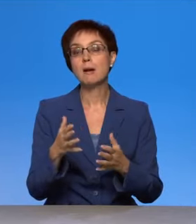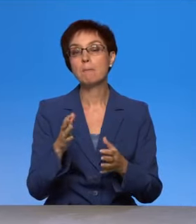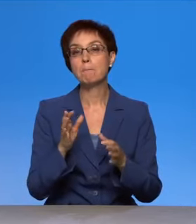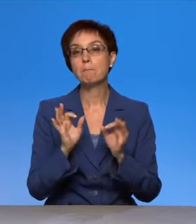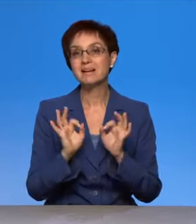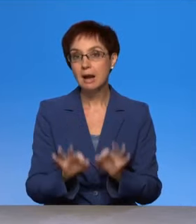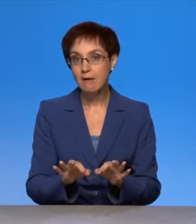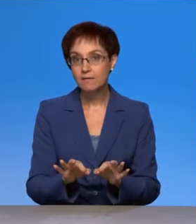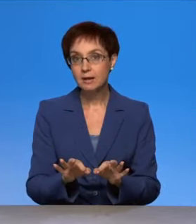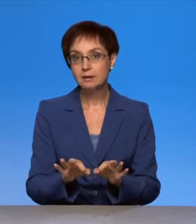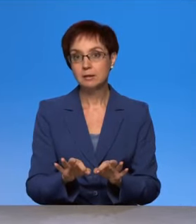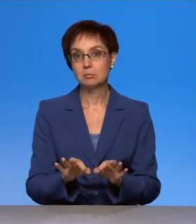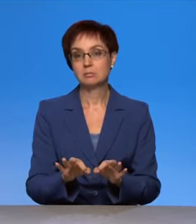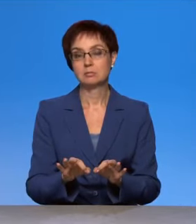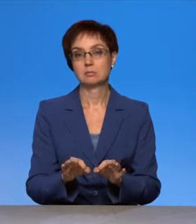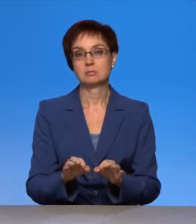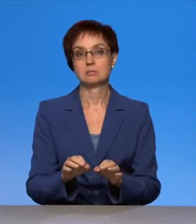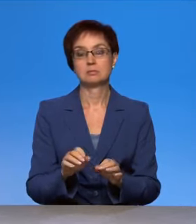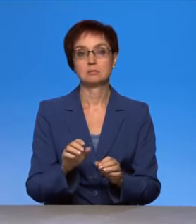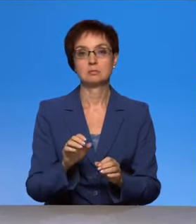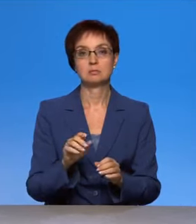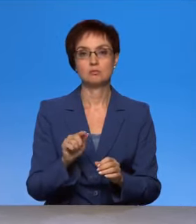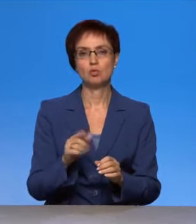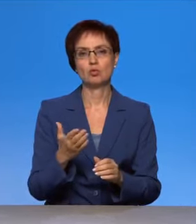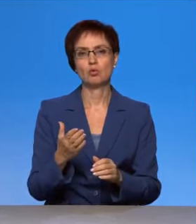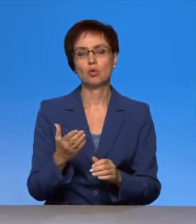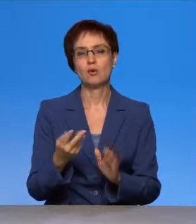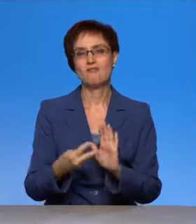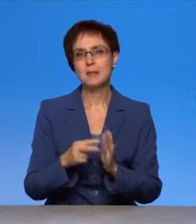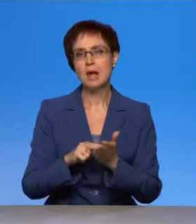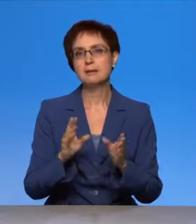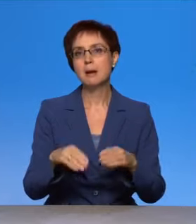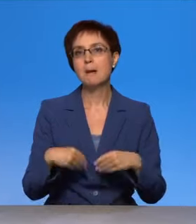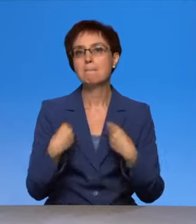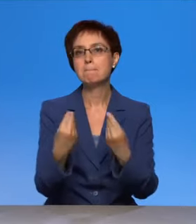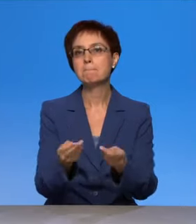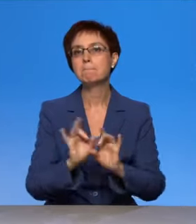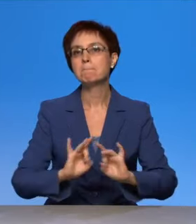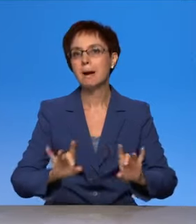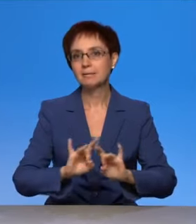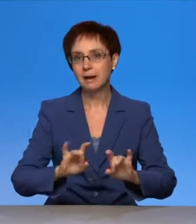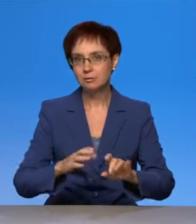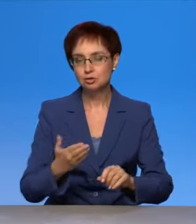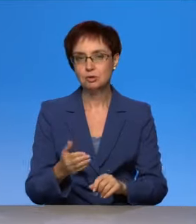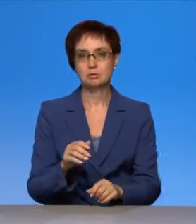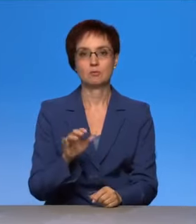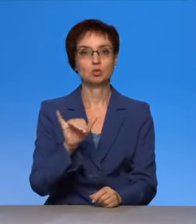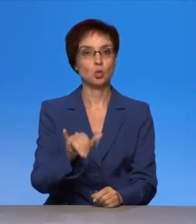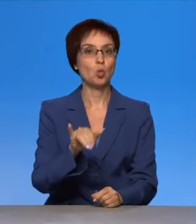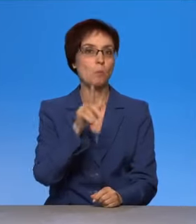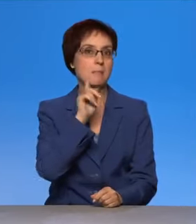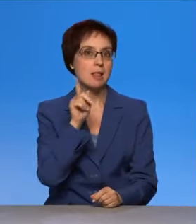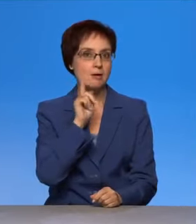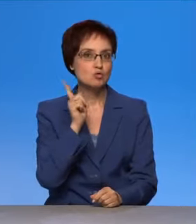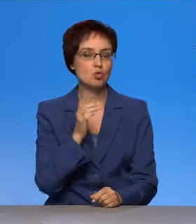зрения вот соответствующей подачи. Да? Ну, если вот молодежь, она же вся полна англиканизмов, она полна каких-то вот